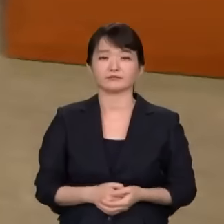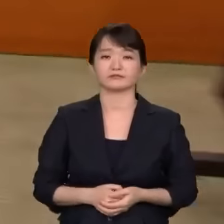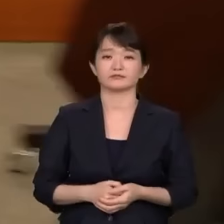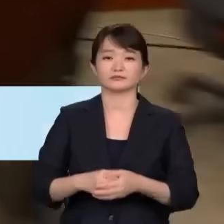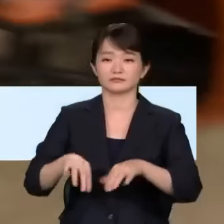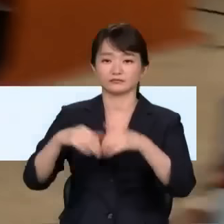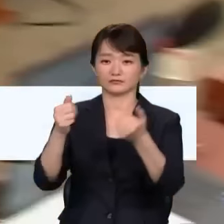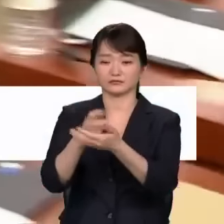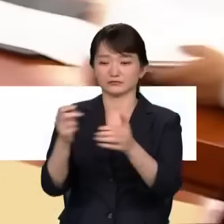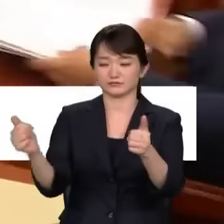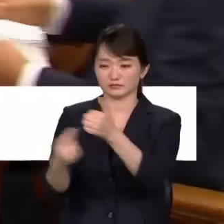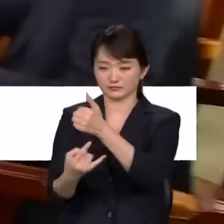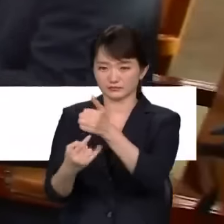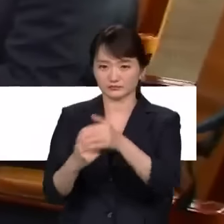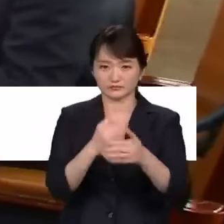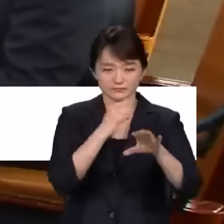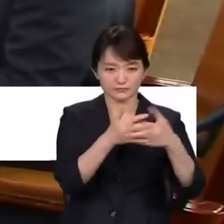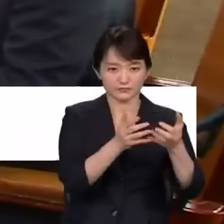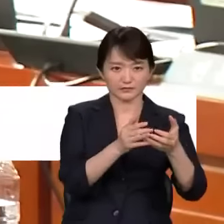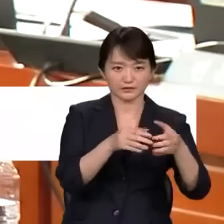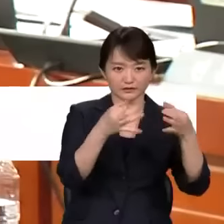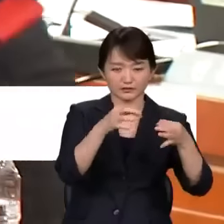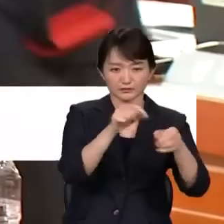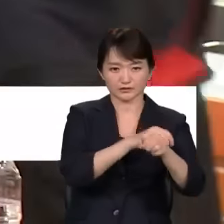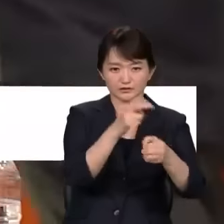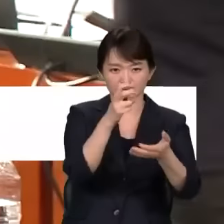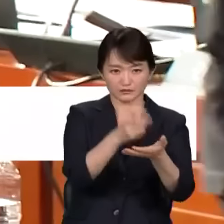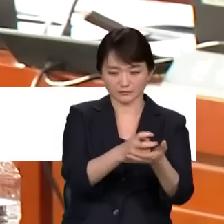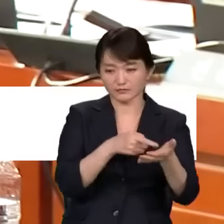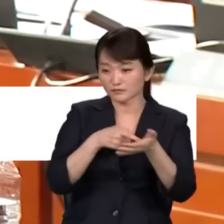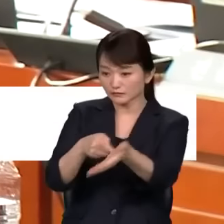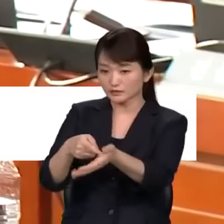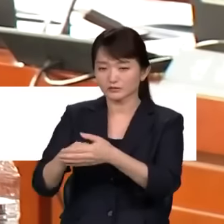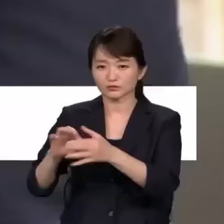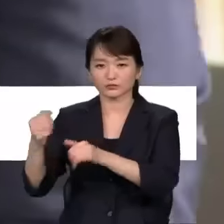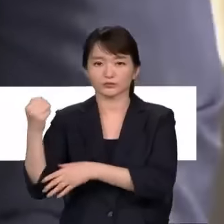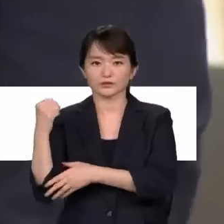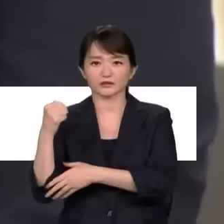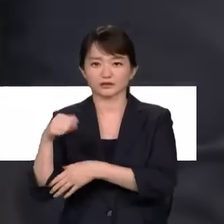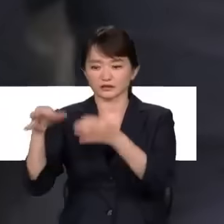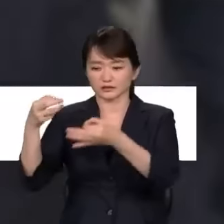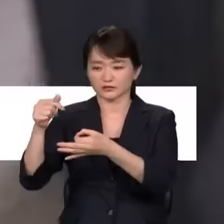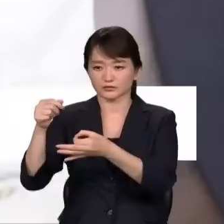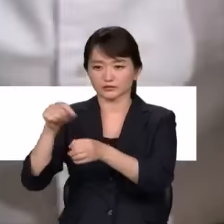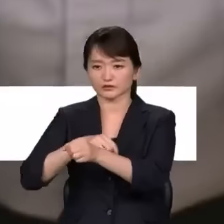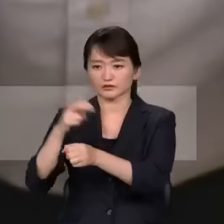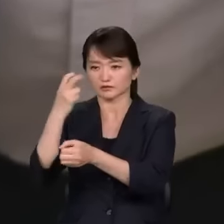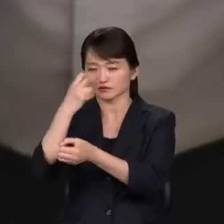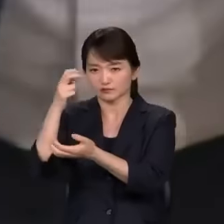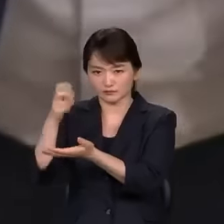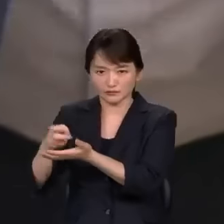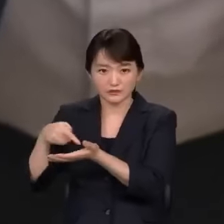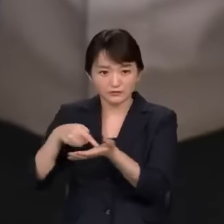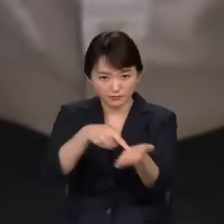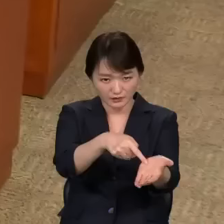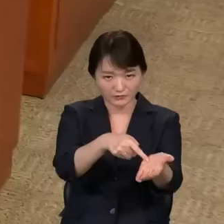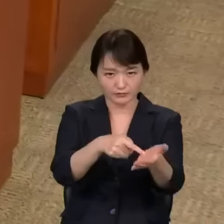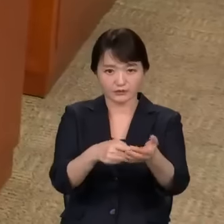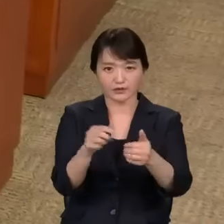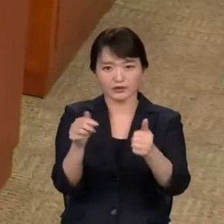법사위는 민주당이 발의한 김건희 특검법과 국민의힘이 발의한 김정숙 특검법을 나란히 상정해 담당 소위원회로